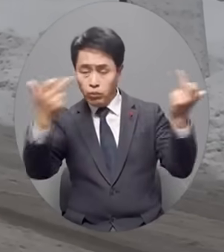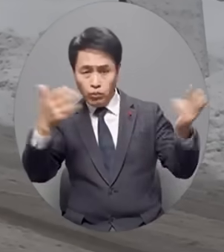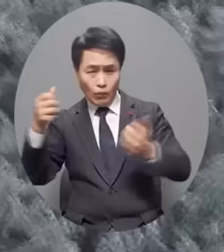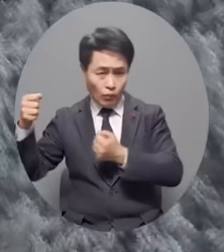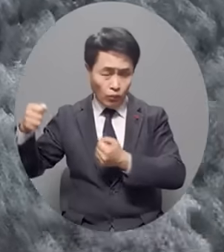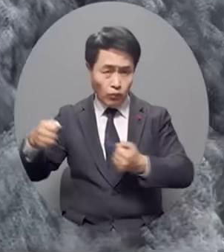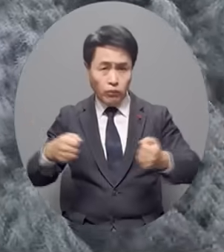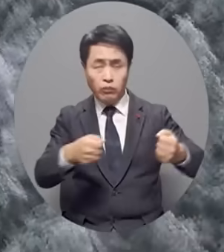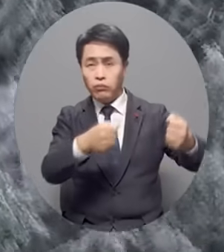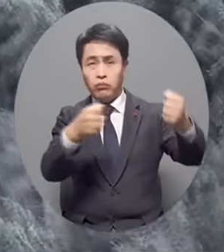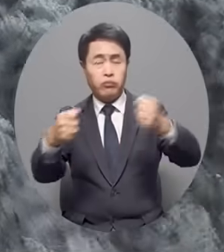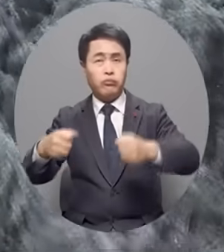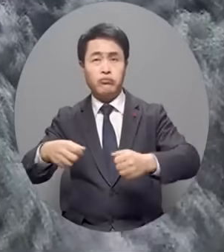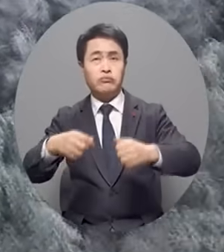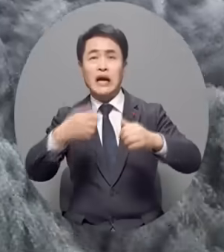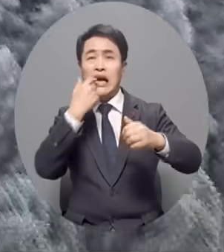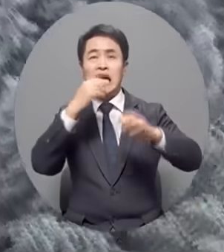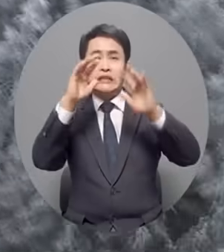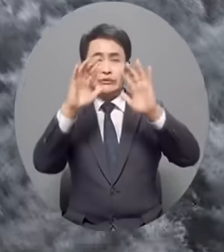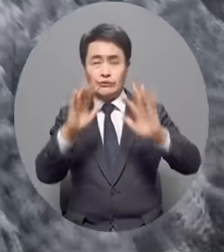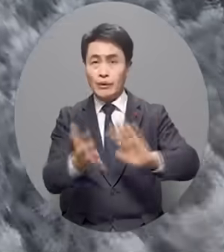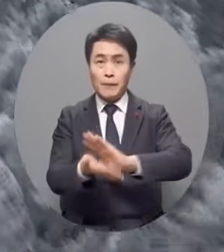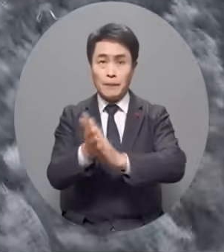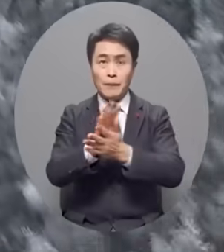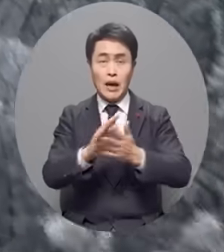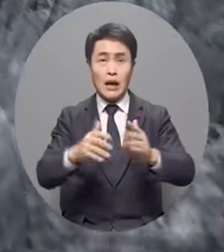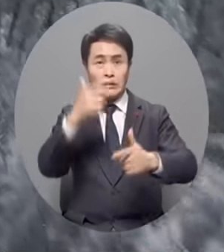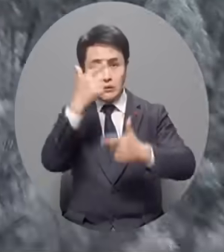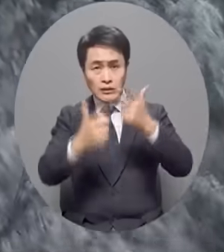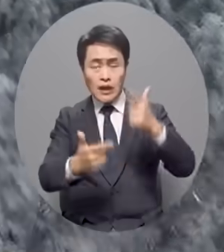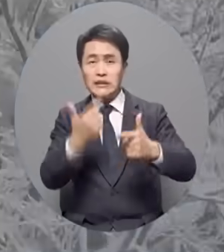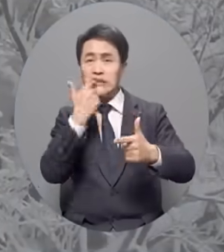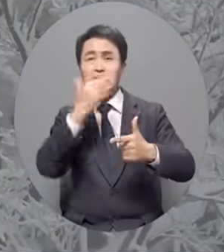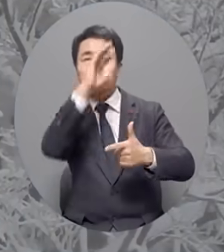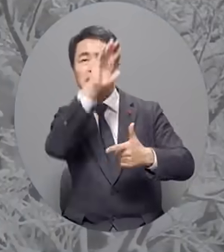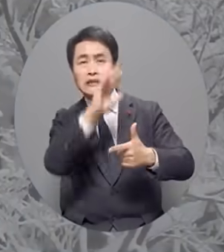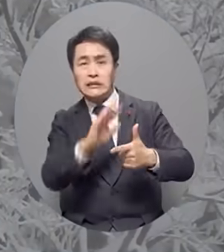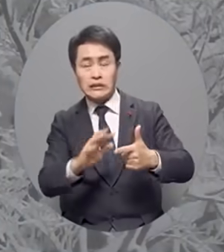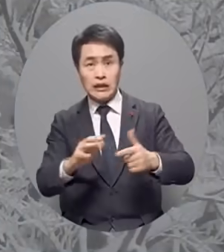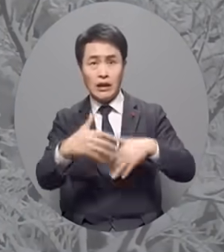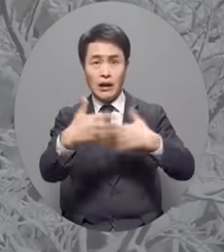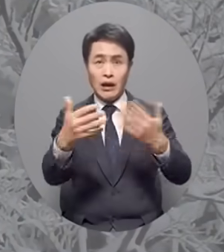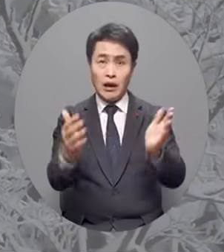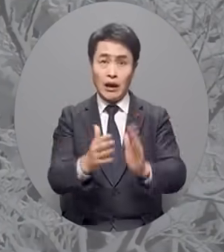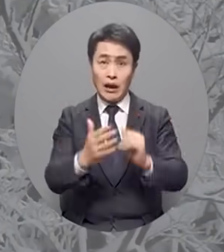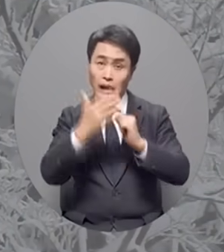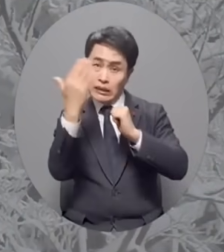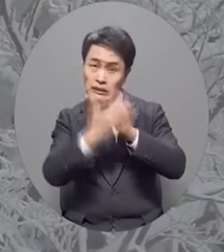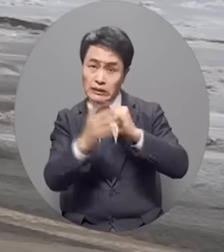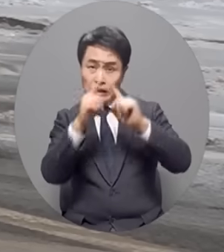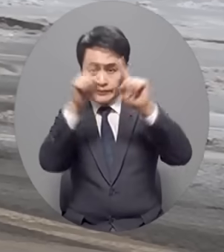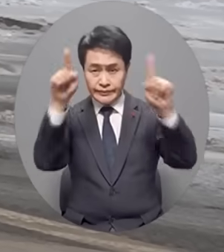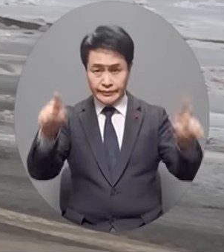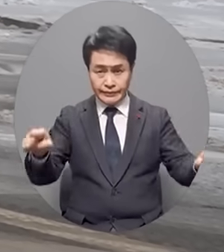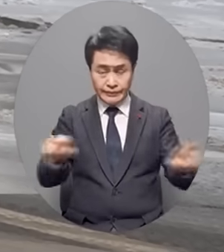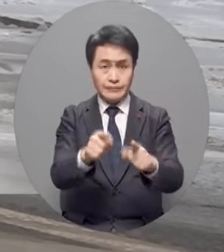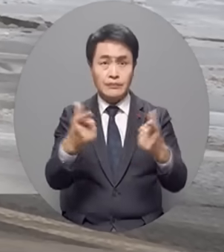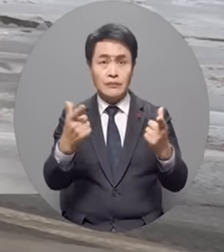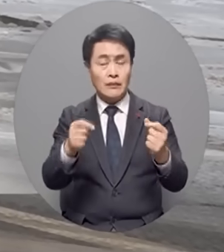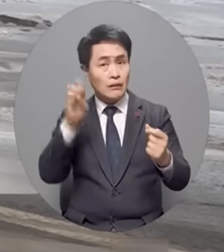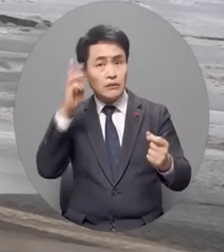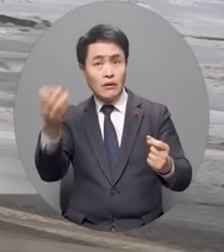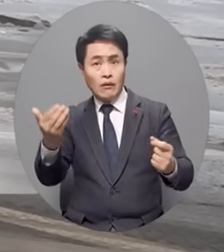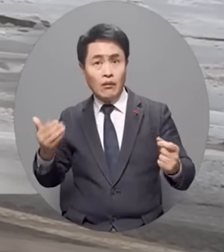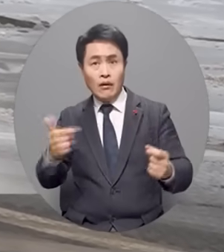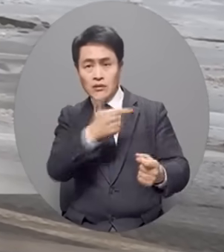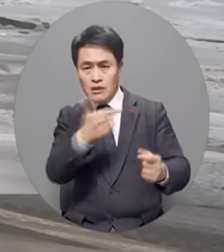온통 눈밭이 됐습니다. 지붕 위로, 나무 위로 쌓인 눈은 한 장의 엽서 속 사진 같습니다. 사흘 전